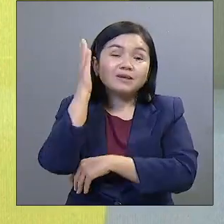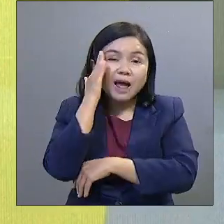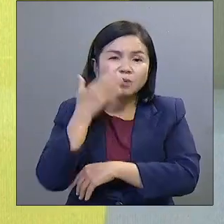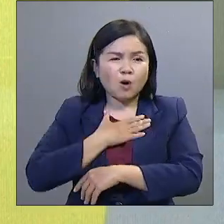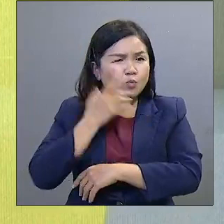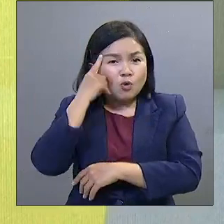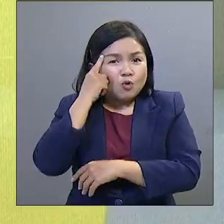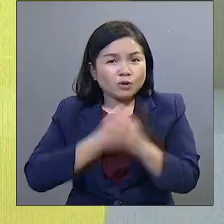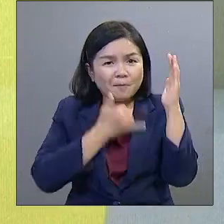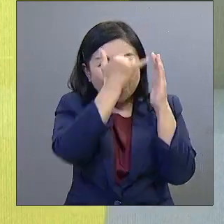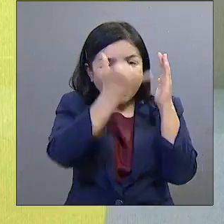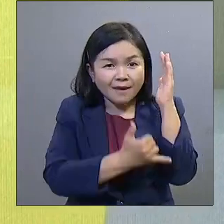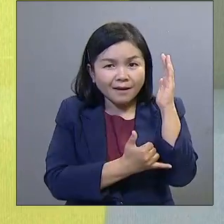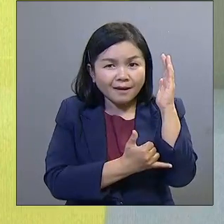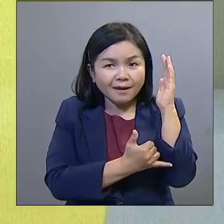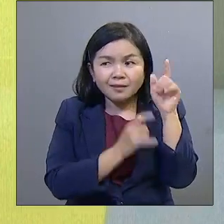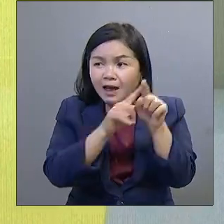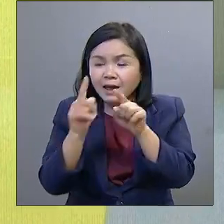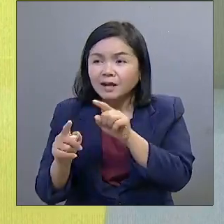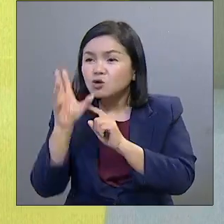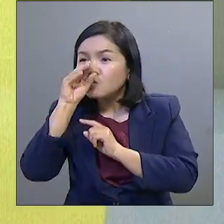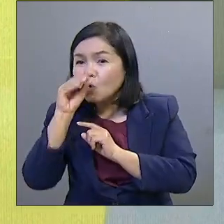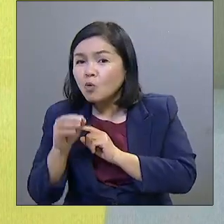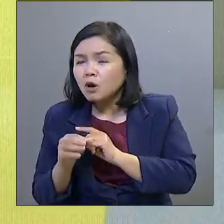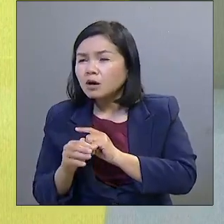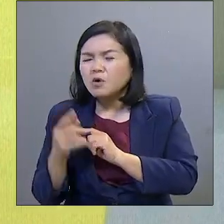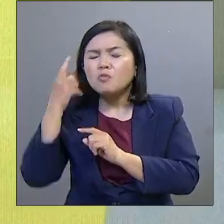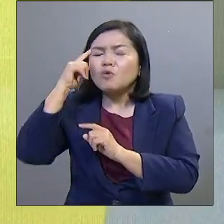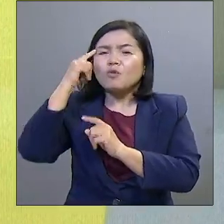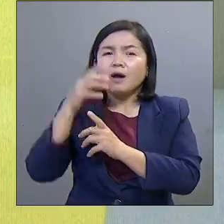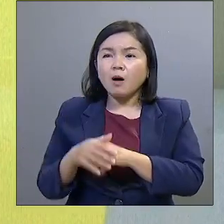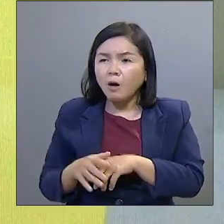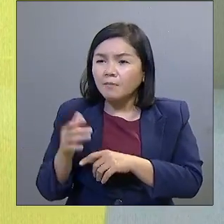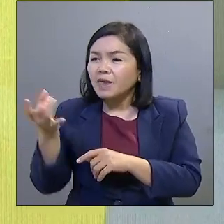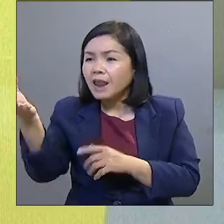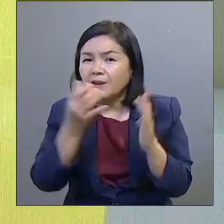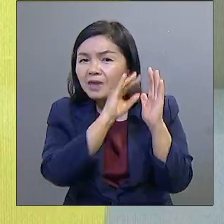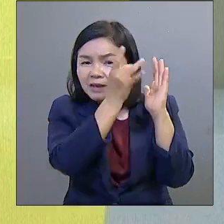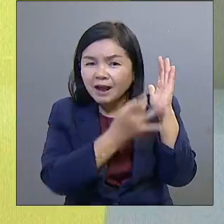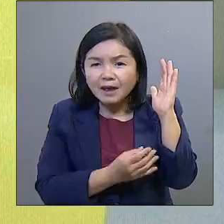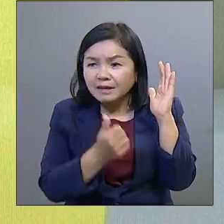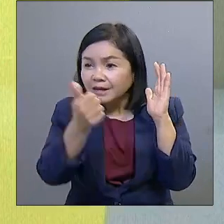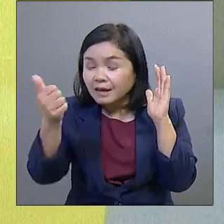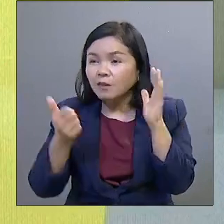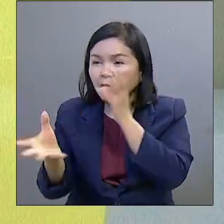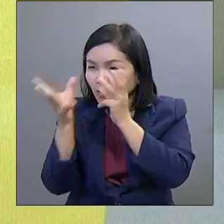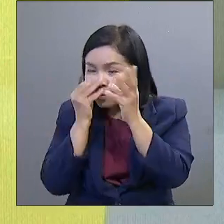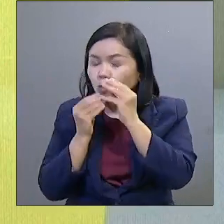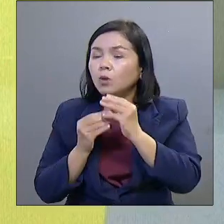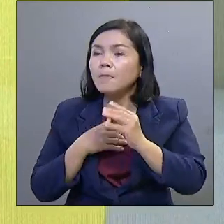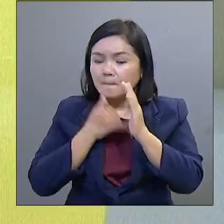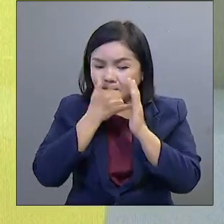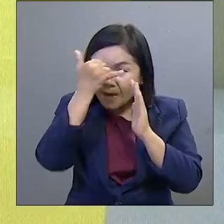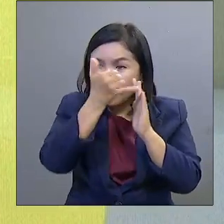าถ้าเราไม่ไปถึงแล้วเนี่ยคำบอกเล่ามันสัมผัสไม่ได้อ ะ ที่นั่นมีดีอะไรแต่พอเราไปดูแล้วเนี่ยเราสามารถ